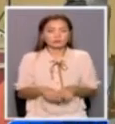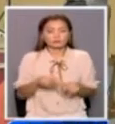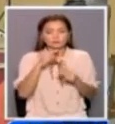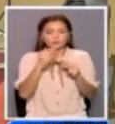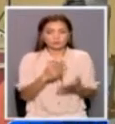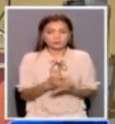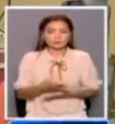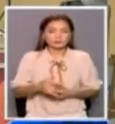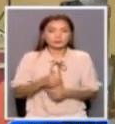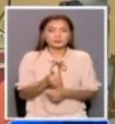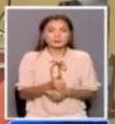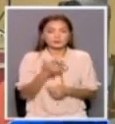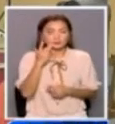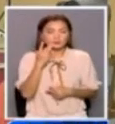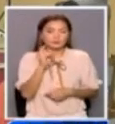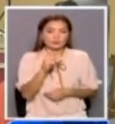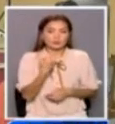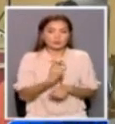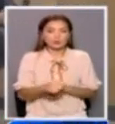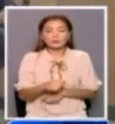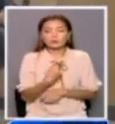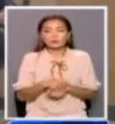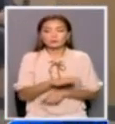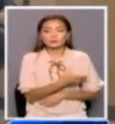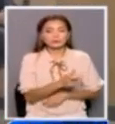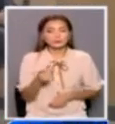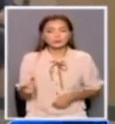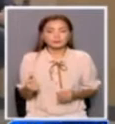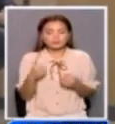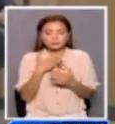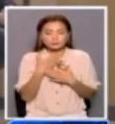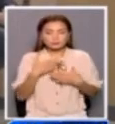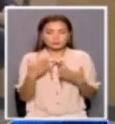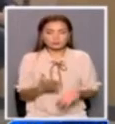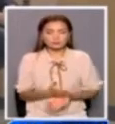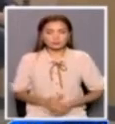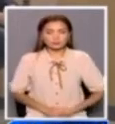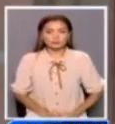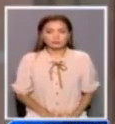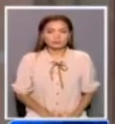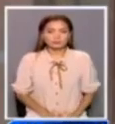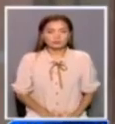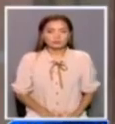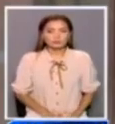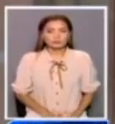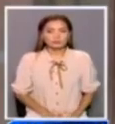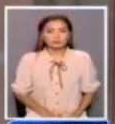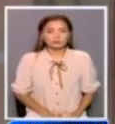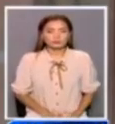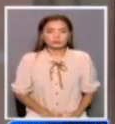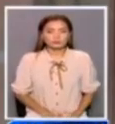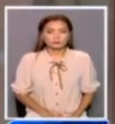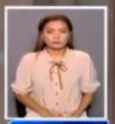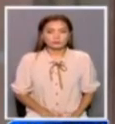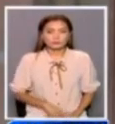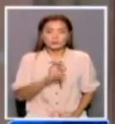қалмады. Өңір басшысы мылтықсыз майданның алғы шебінде жүргендерге зор алғысын білдірді. Енді барлығымызды